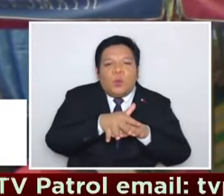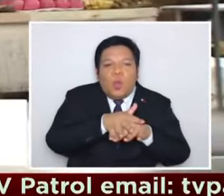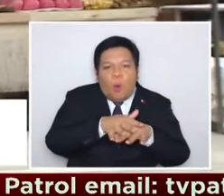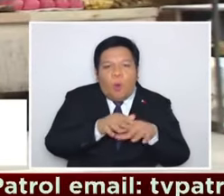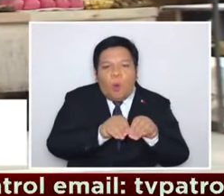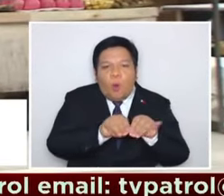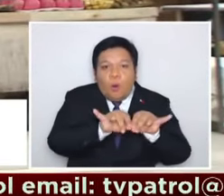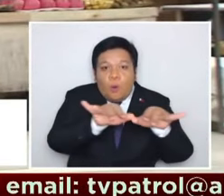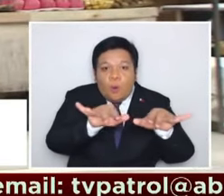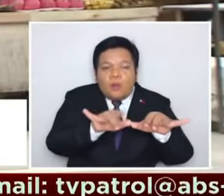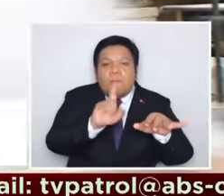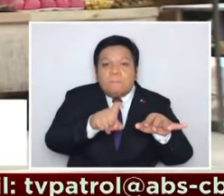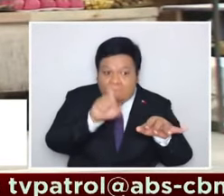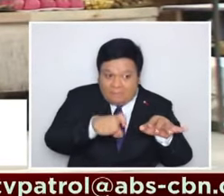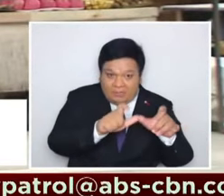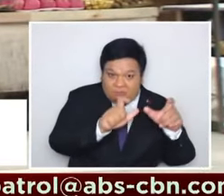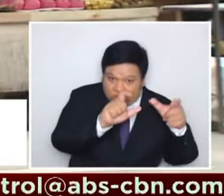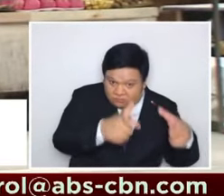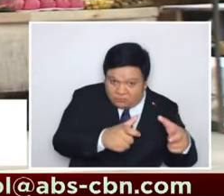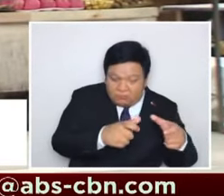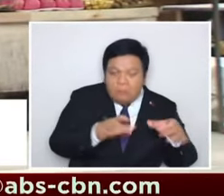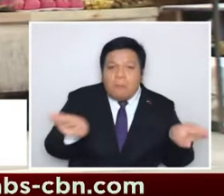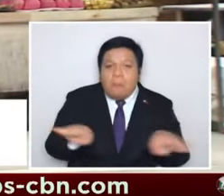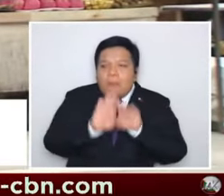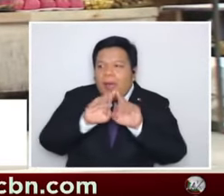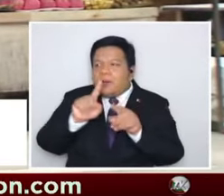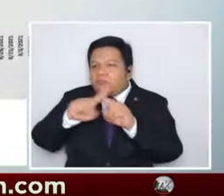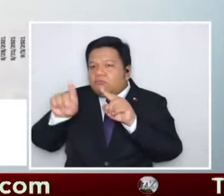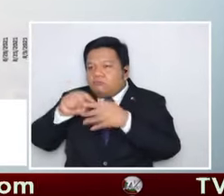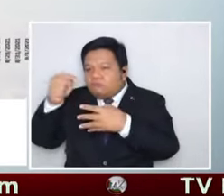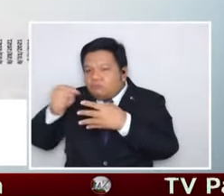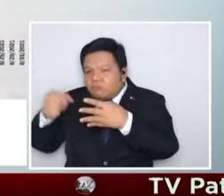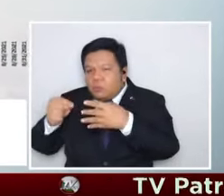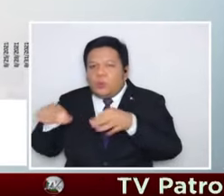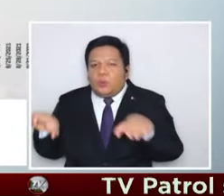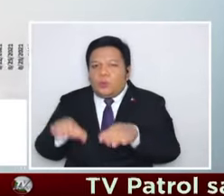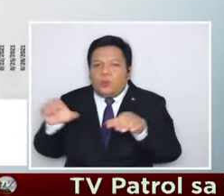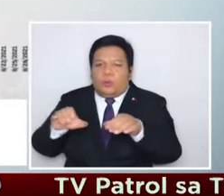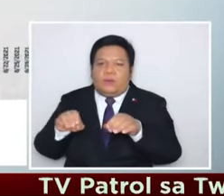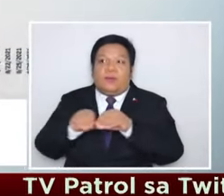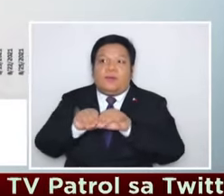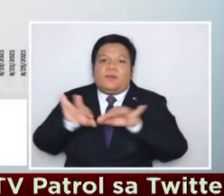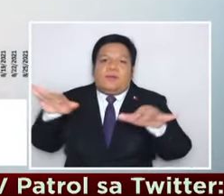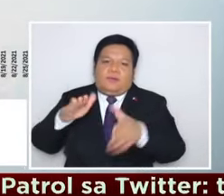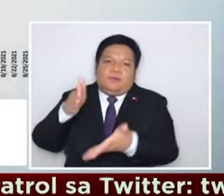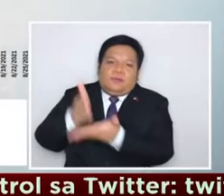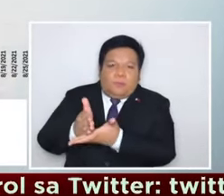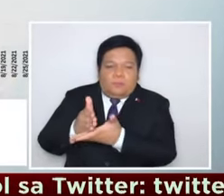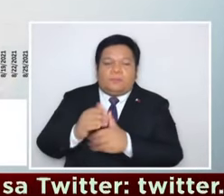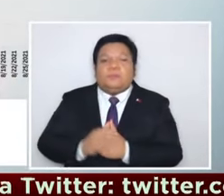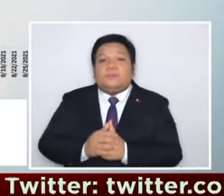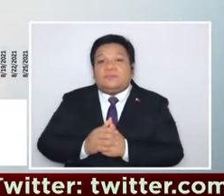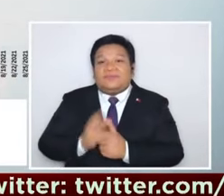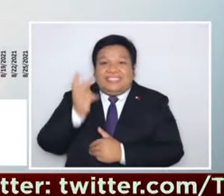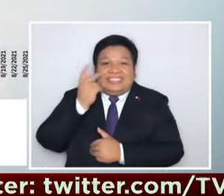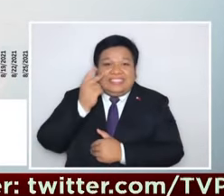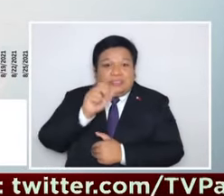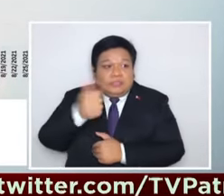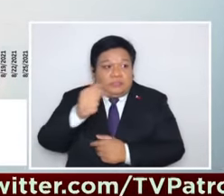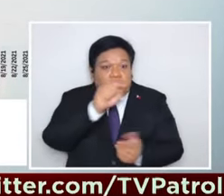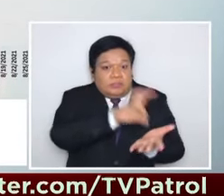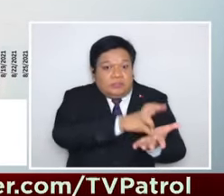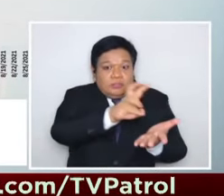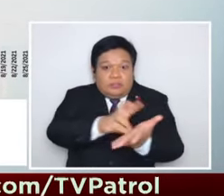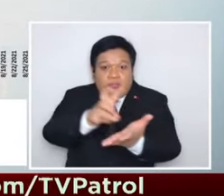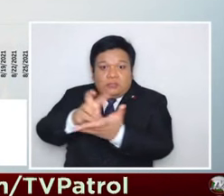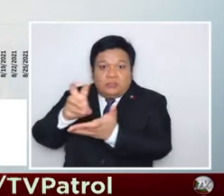pang hakbang para maging mas mabilis ang pagputol sa hawahan. Kung titignan nga ang trend sa iba-ibang lugar sa bansa, pataas